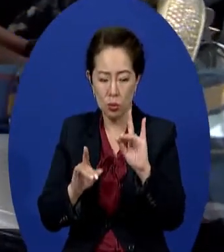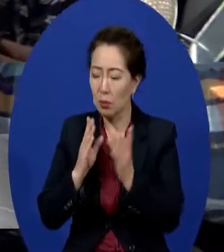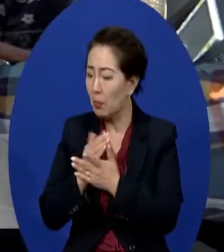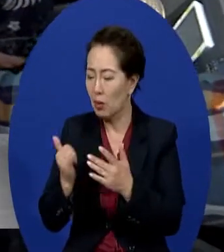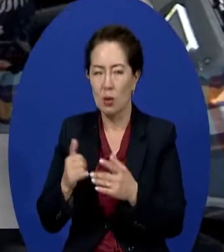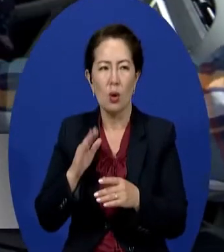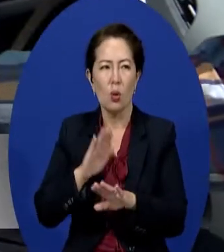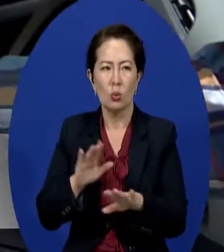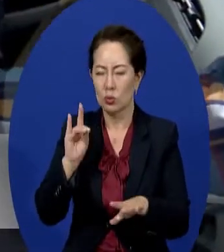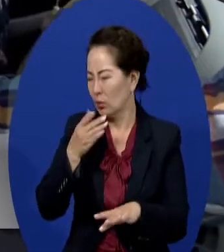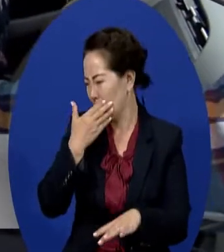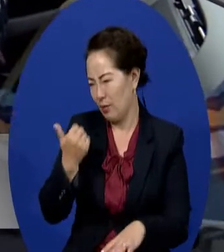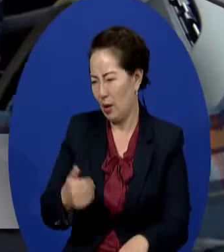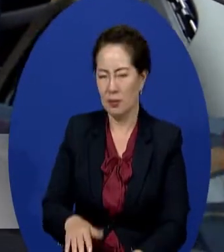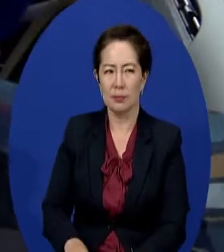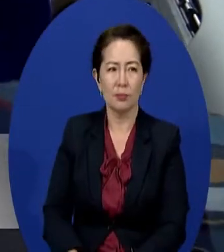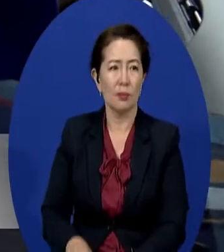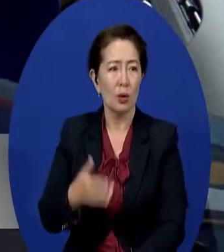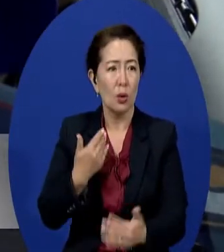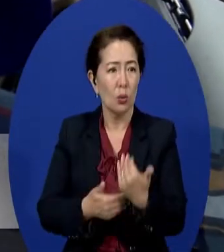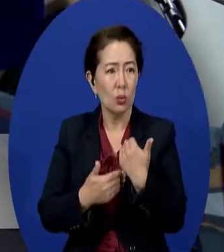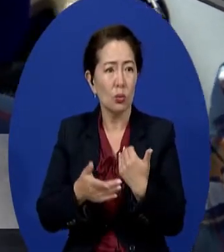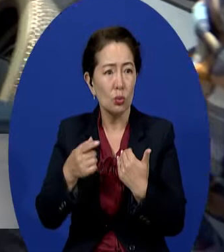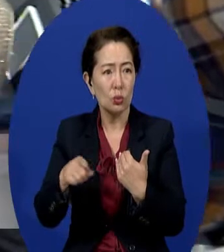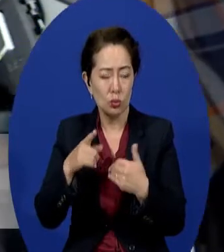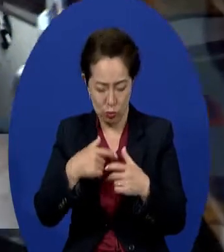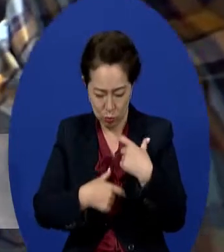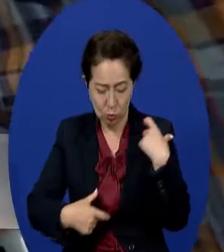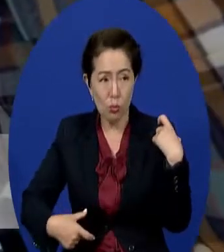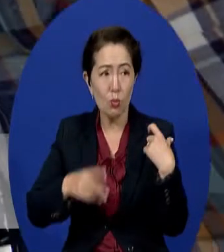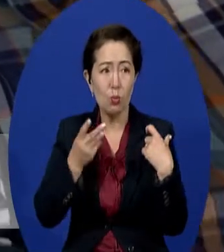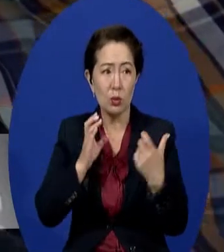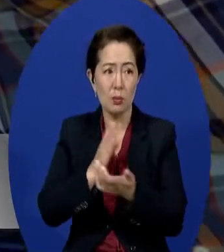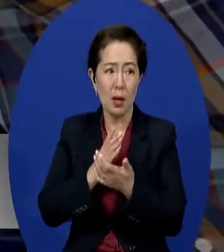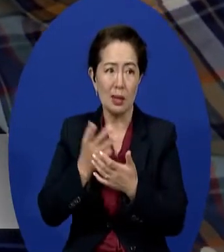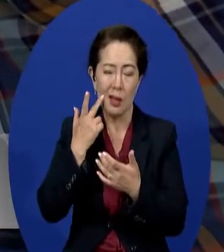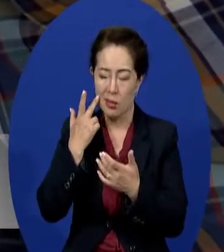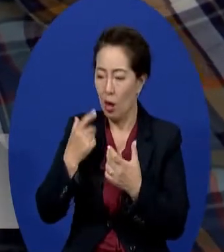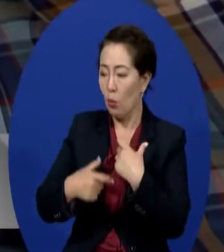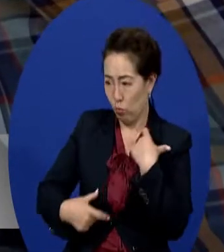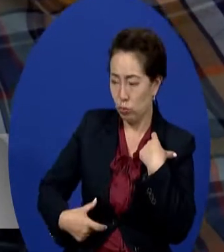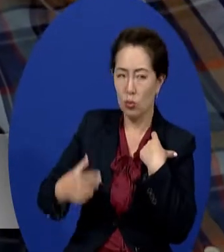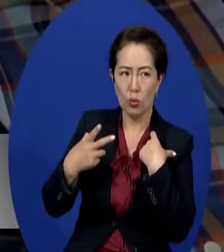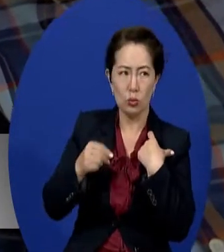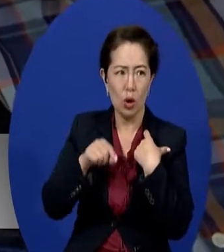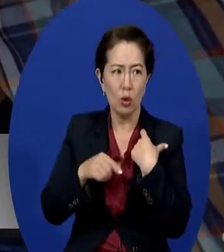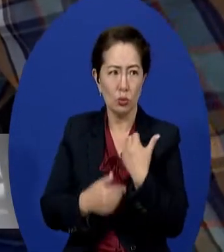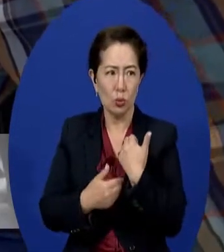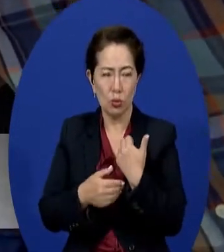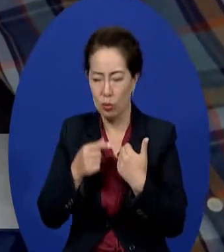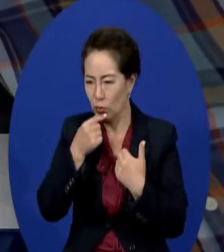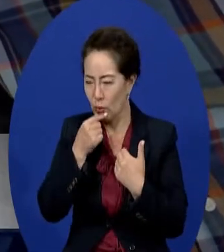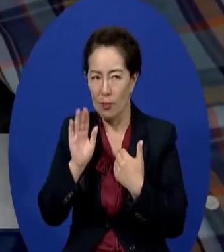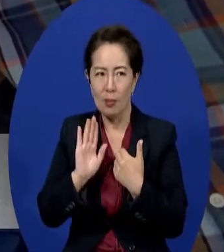Хүүхдийн суудл уу? Үгүй ээ. Хүүхдийг бол ер нь бүсүүлгэж байгаа юм. Хүүхдээ бол байнгын зөвлөж байгаа. Тэгээ одоохондоо хүүхдээ болоогүй